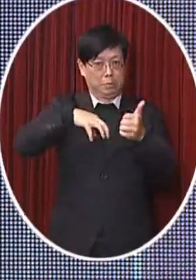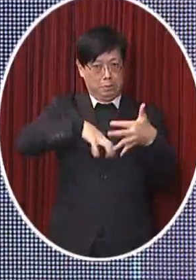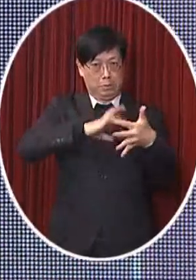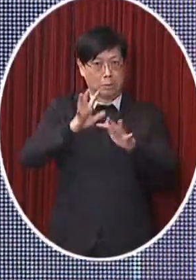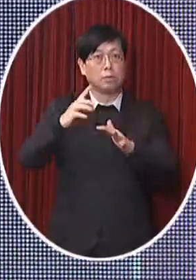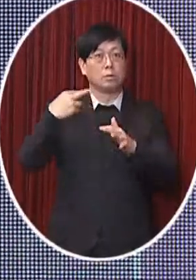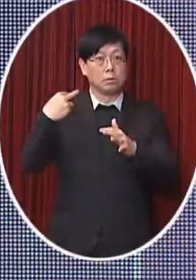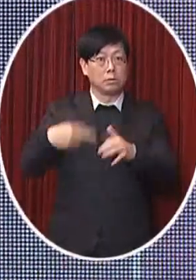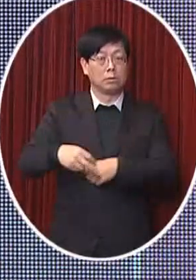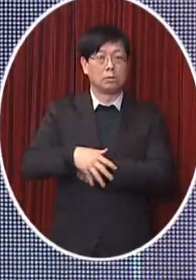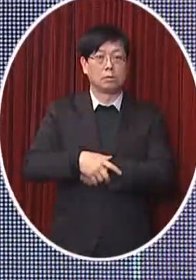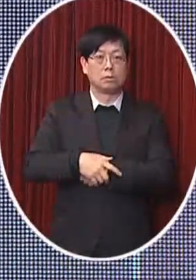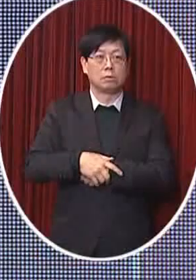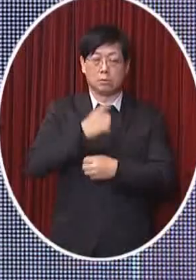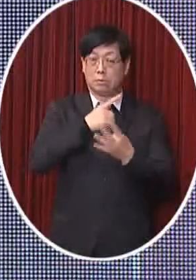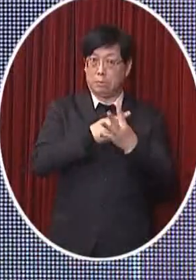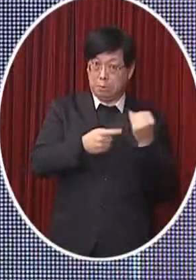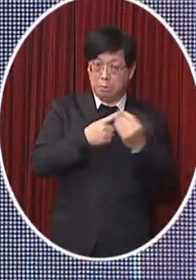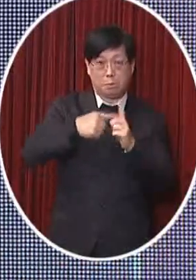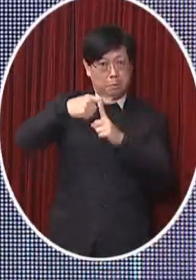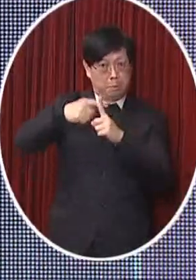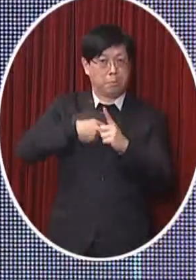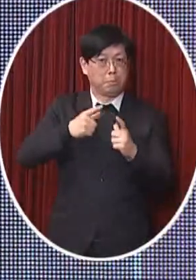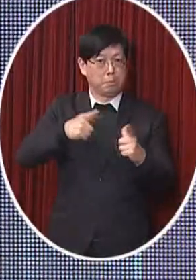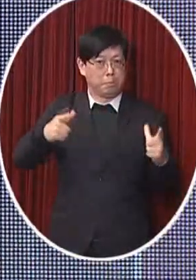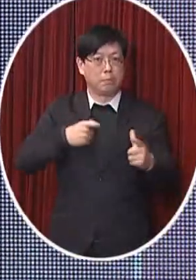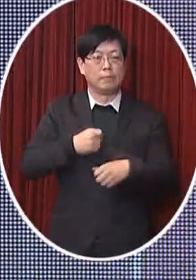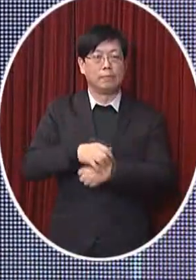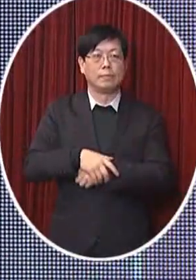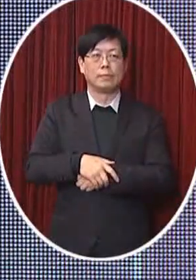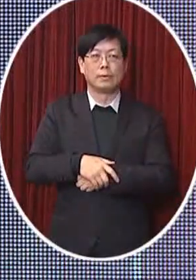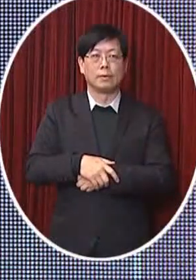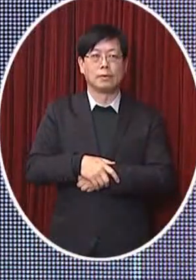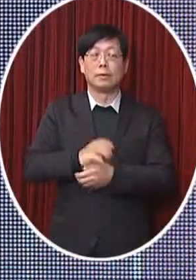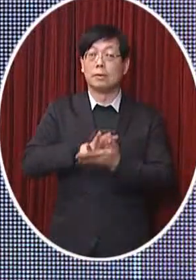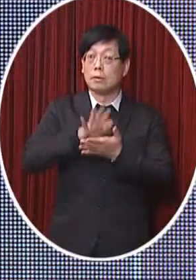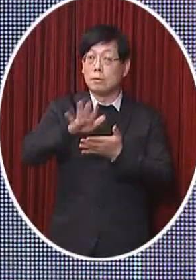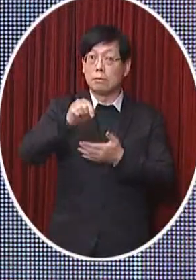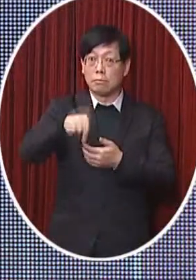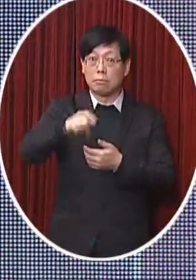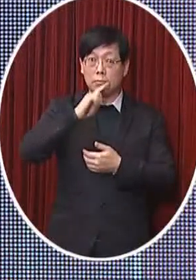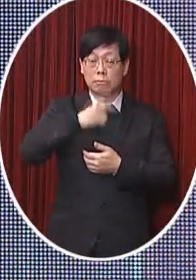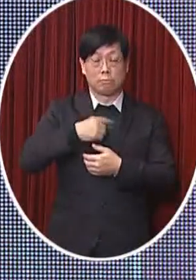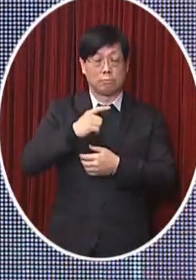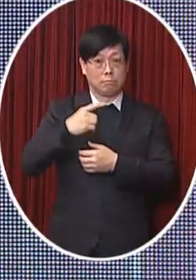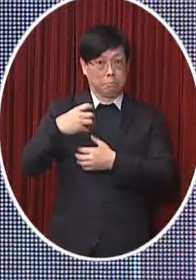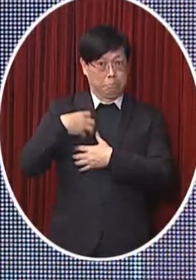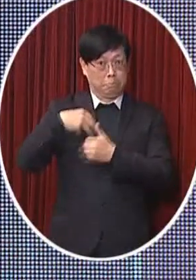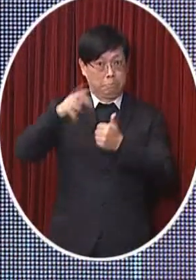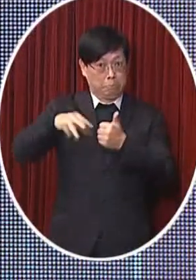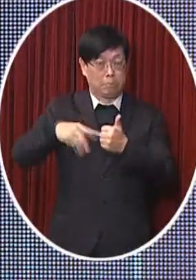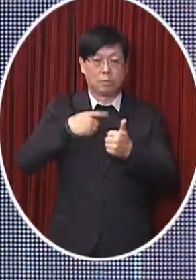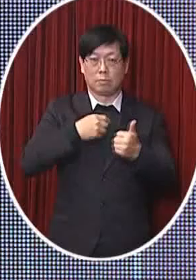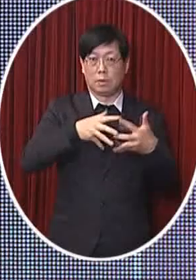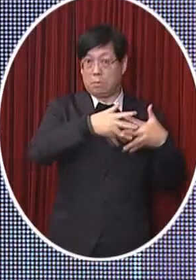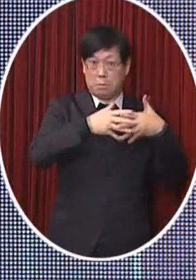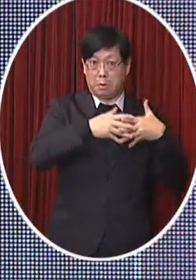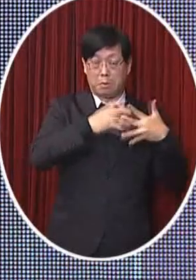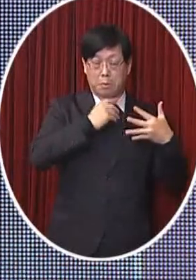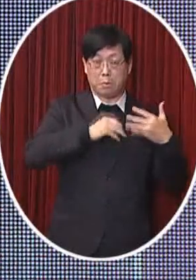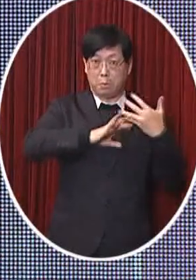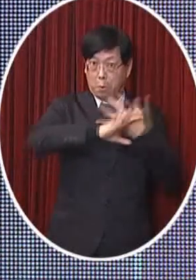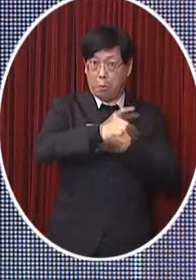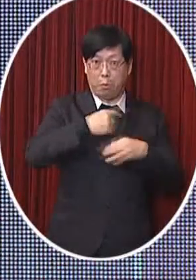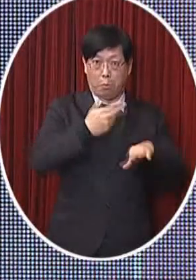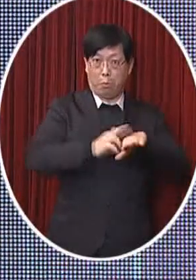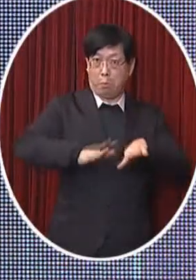化训练内容以及训练性能的扩充。 未来的义务役训练将参考美国等先进国家